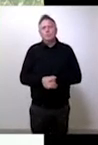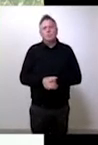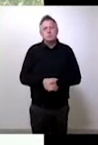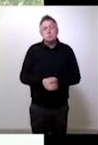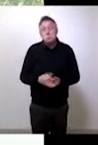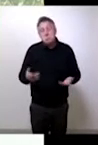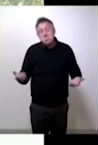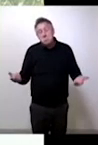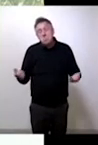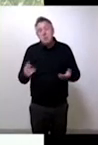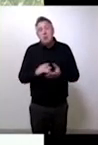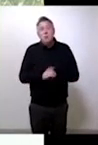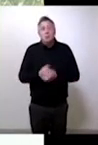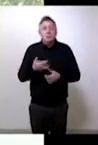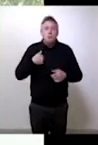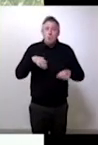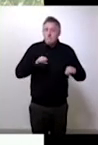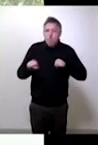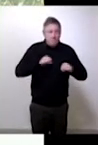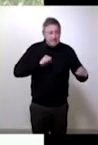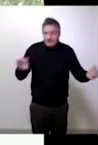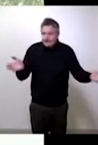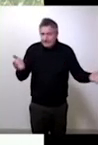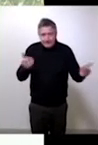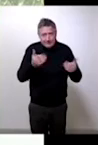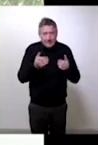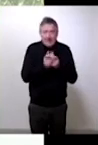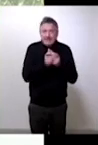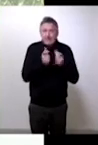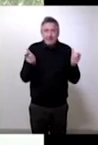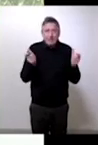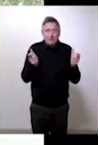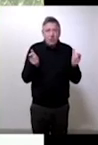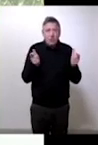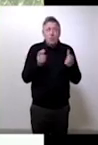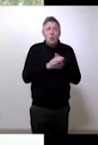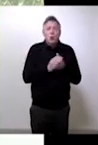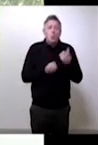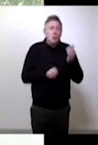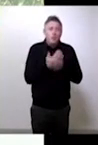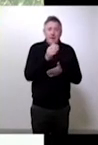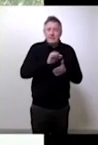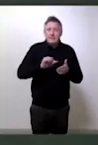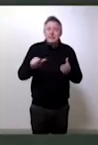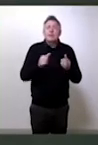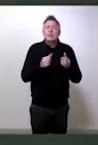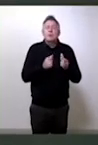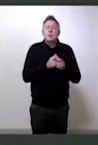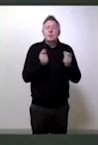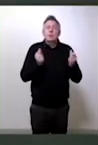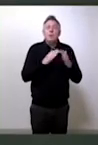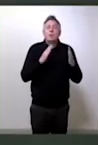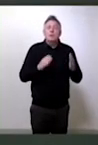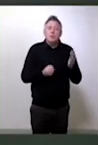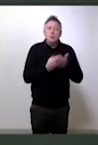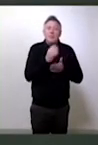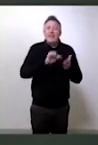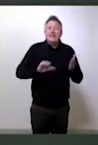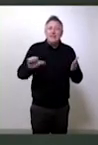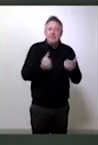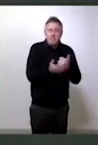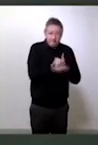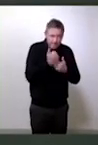on a mobilisé l'établissement public foncier de Nouvelle-Aquitaine pour venir nous épauler dans une politique